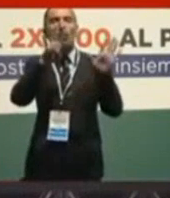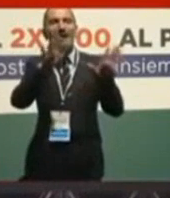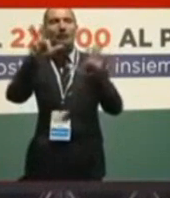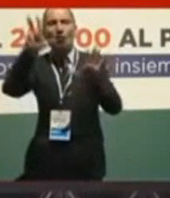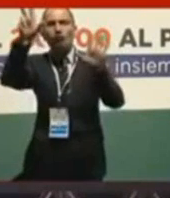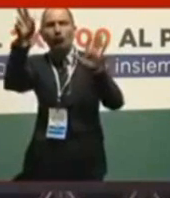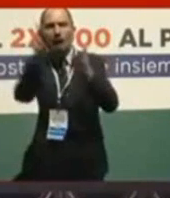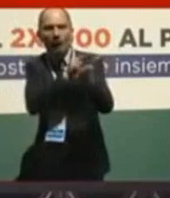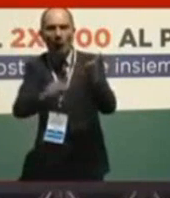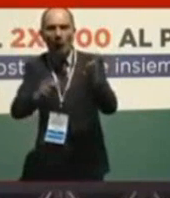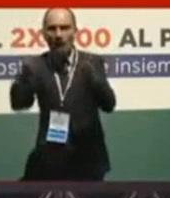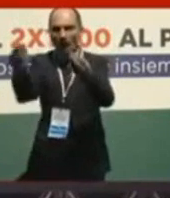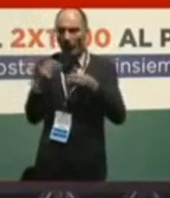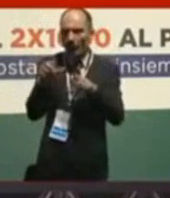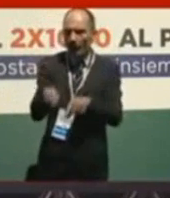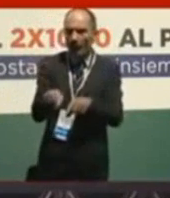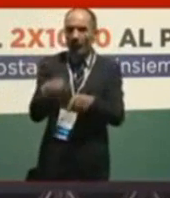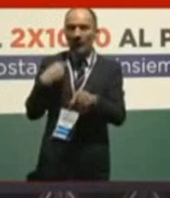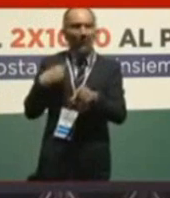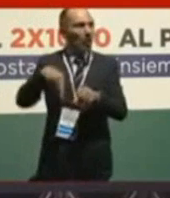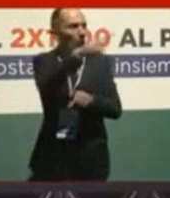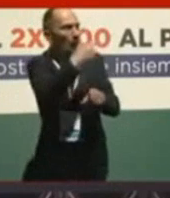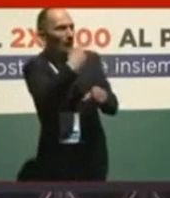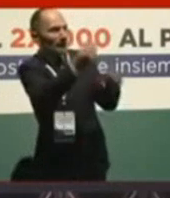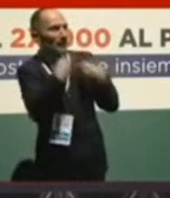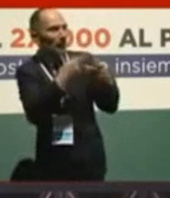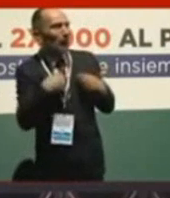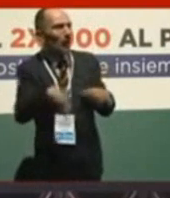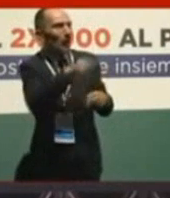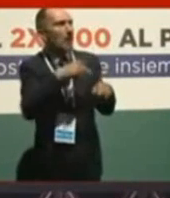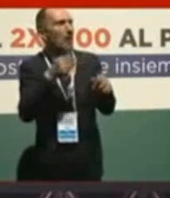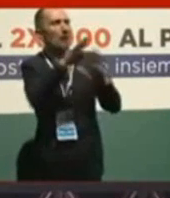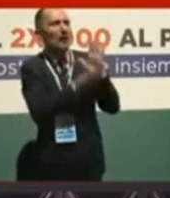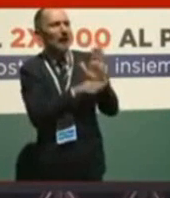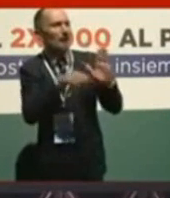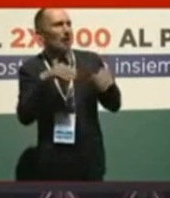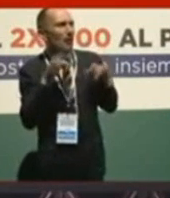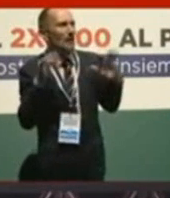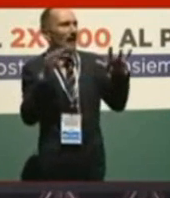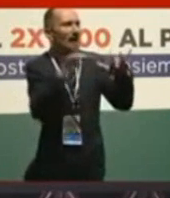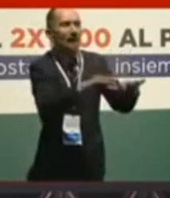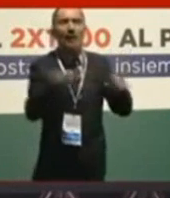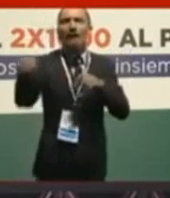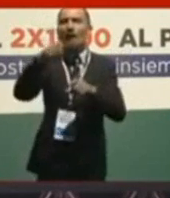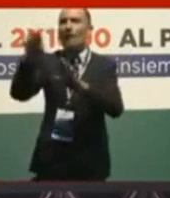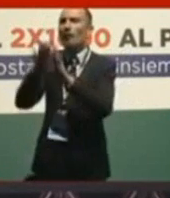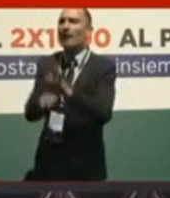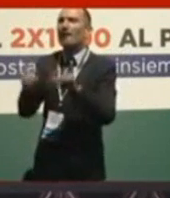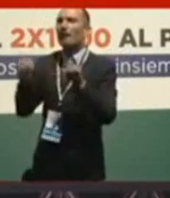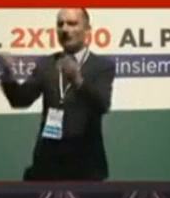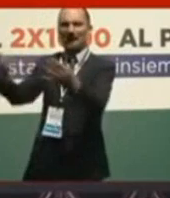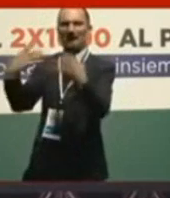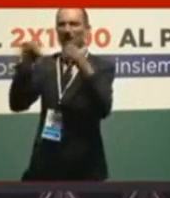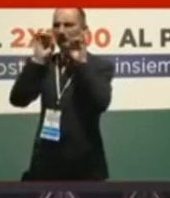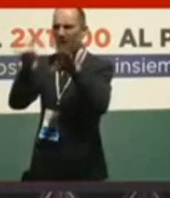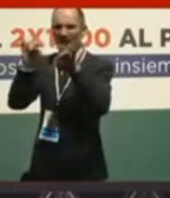48 voti, vengono a dire a noi che abbiamo un problema con l'affluenza. Voi avete un problema con l'influenza, fatevi vedere, perché